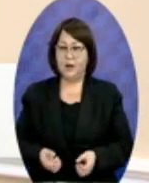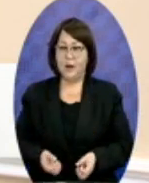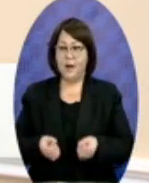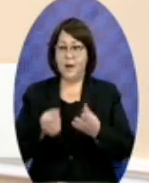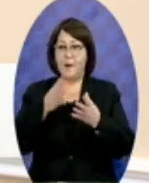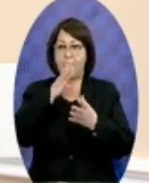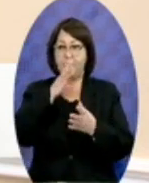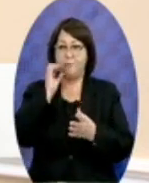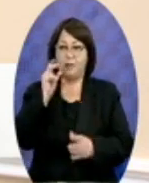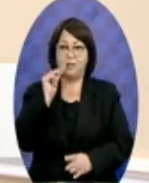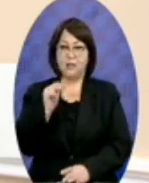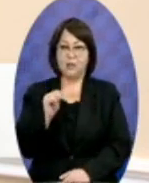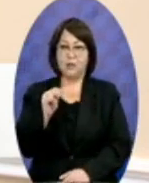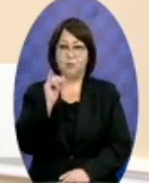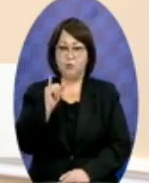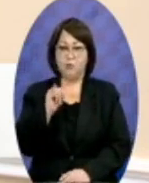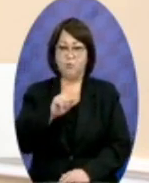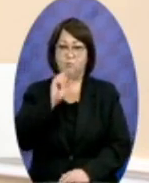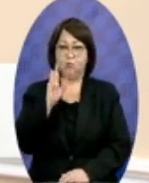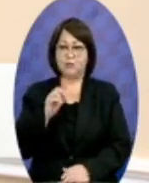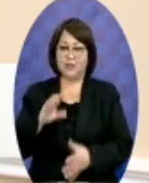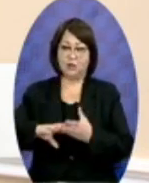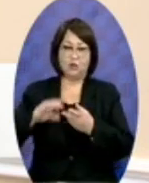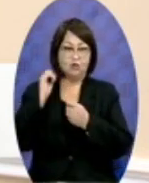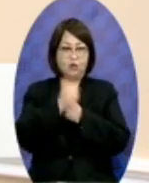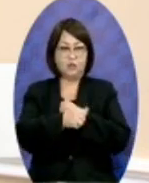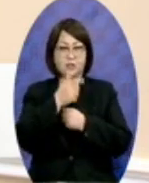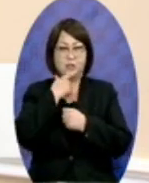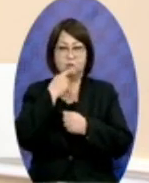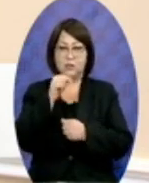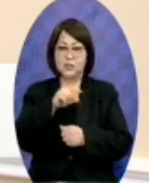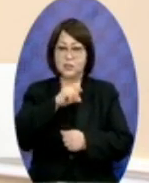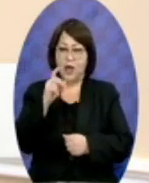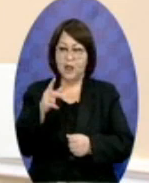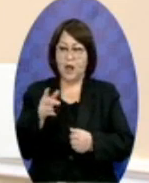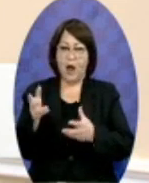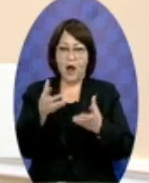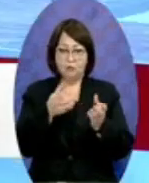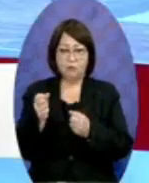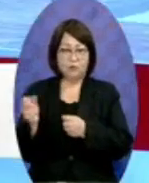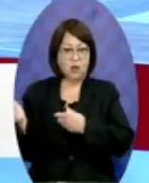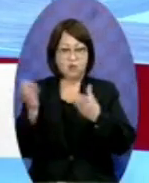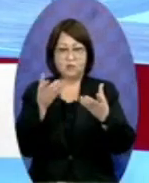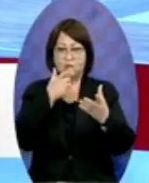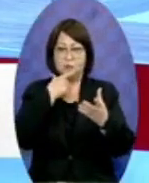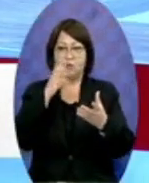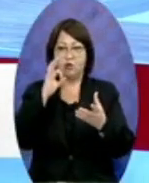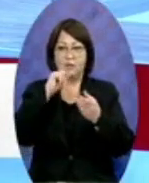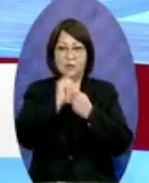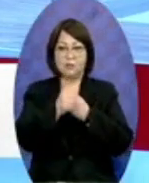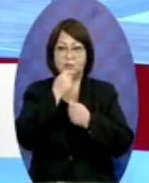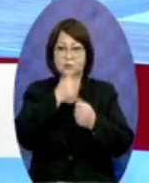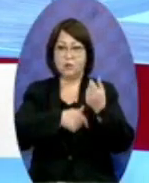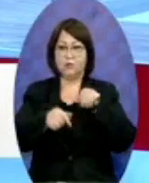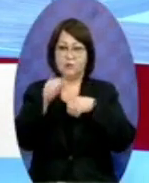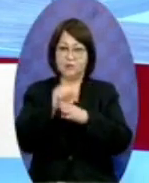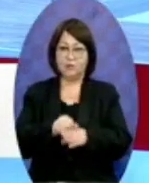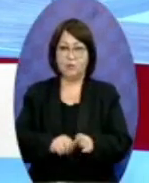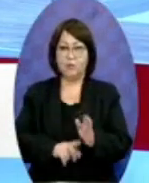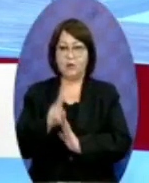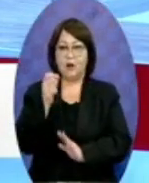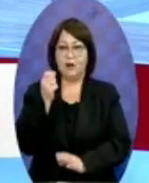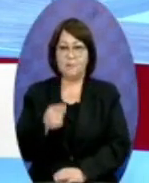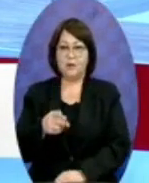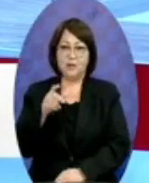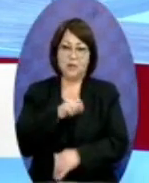маш хэмжээний чанаргүй зээлийг үүсгэх банк санхүүгийн системд эрсдэл учруулах ийм сөрөг талтай байна. За иргэдийг өрийн дарамтнаас гарах нэг шийдэл нь